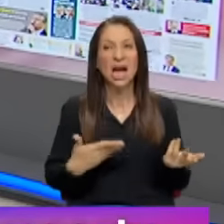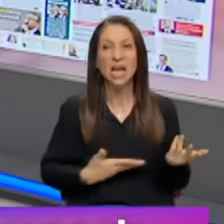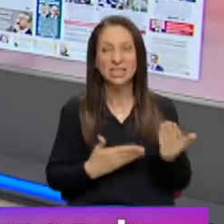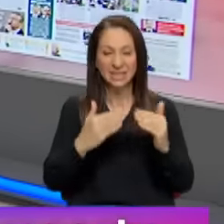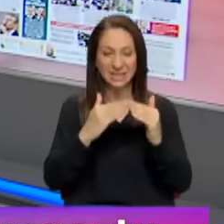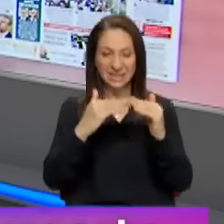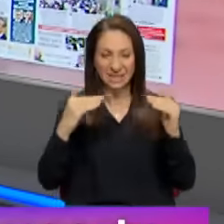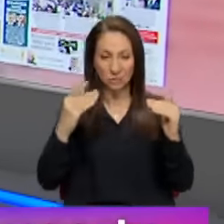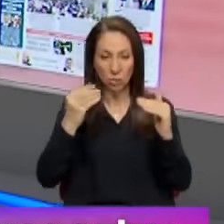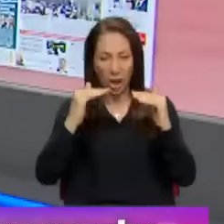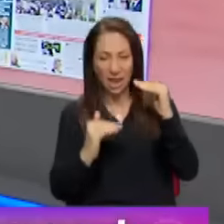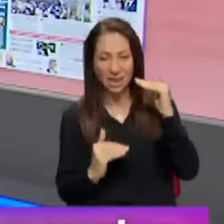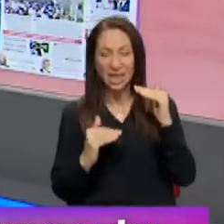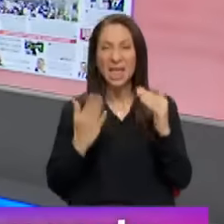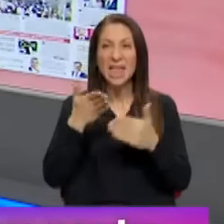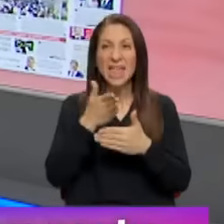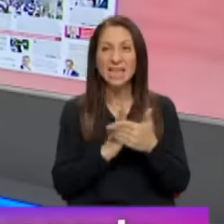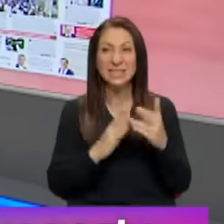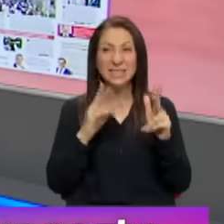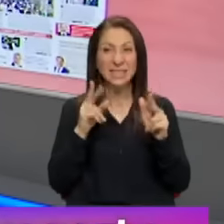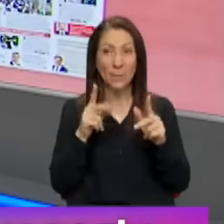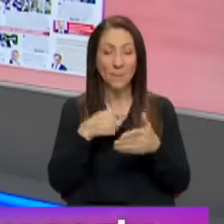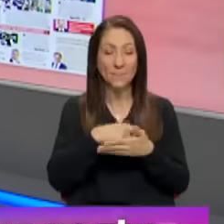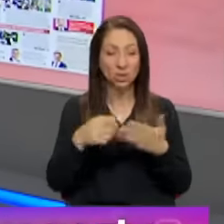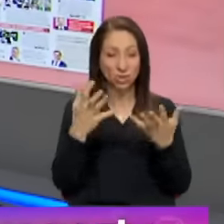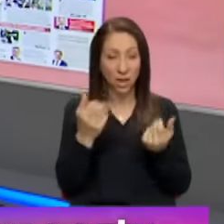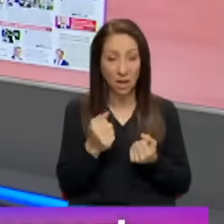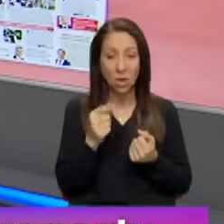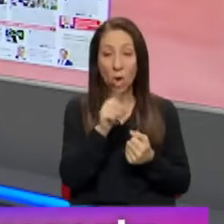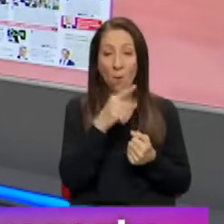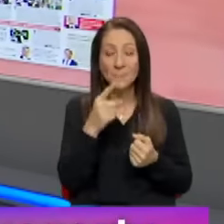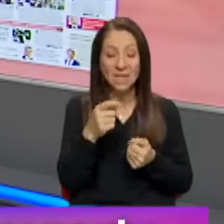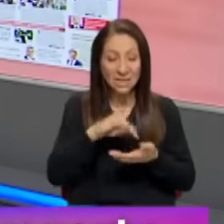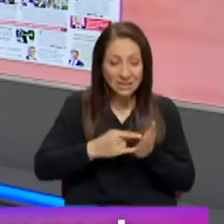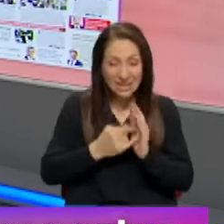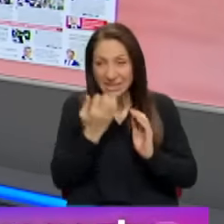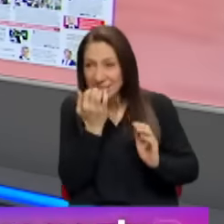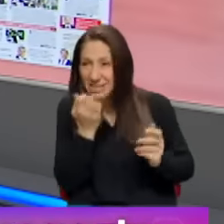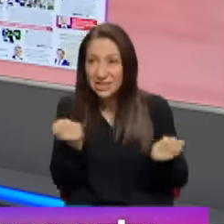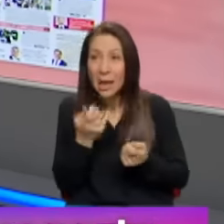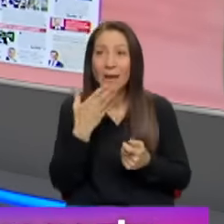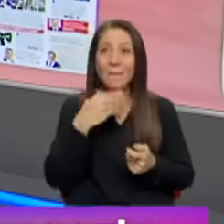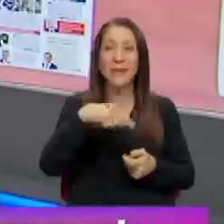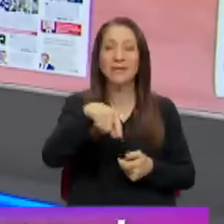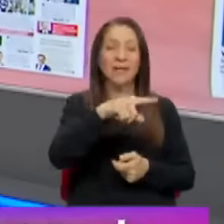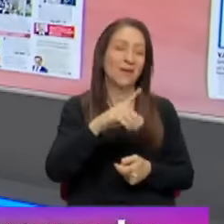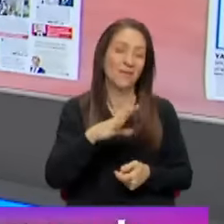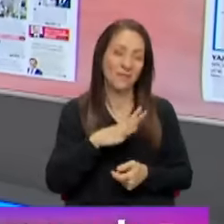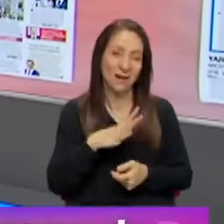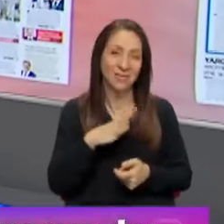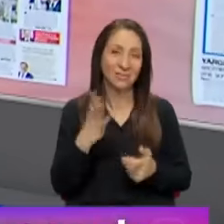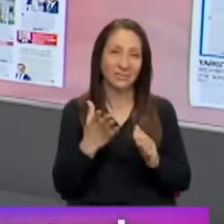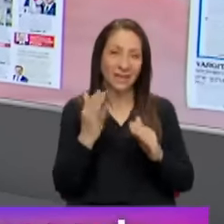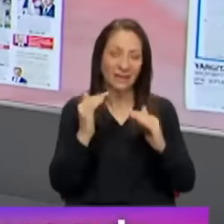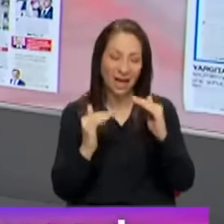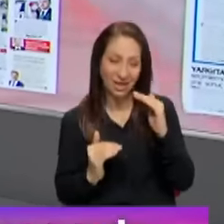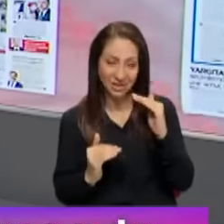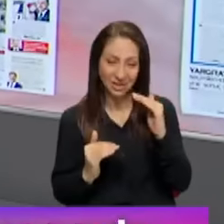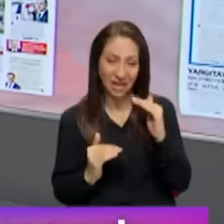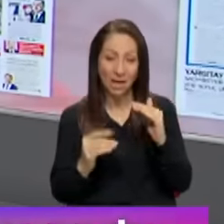sınırının çok altında neredeyse yarısı kadar maaş alan 10 bin lirayla geçinmeye çalışan emekliler var. Daha da